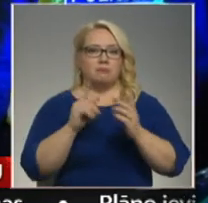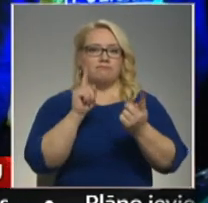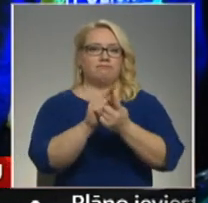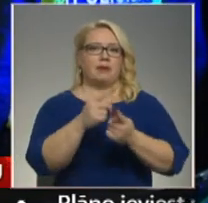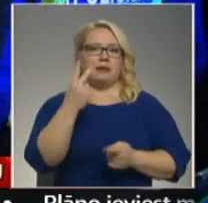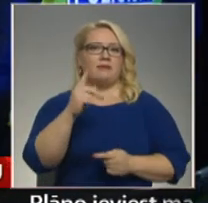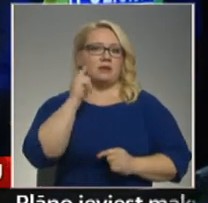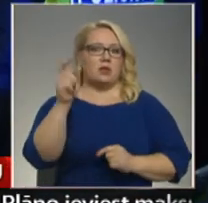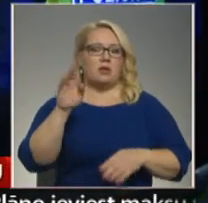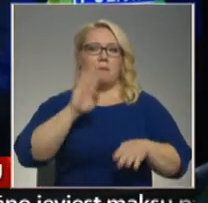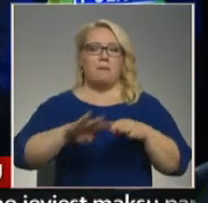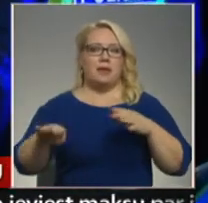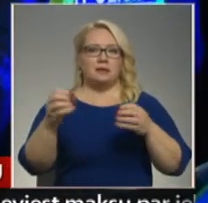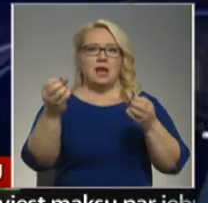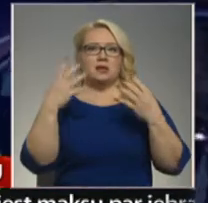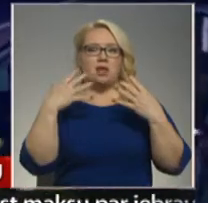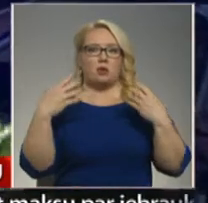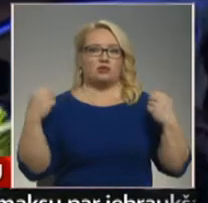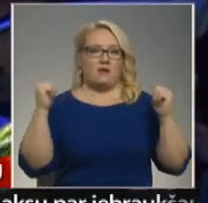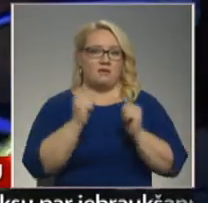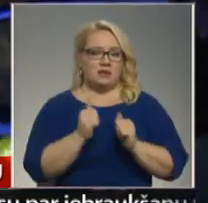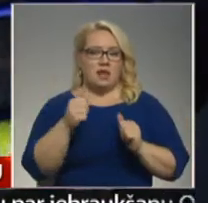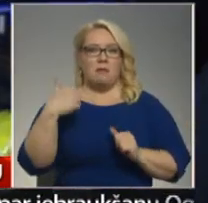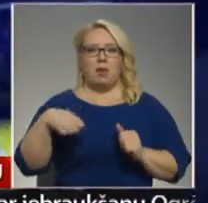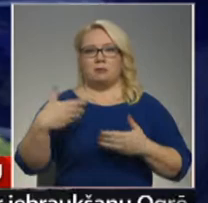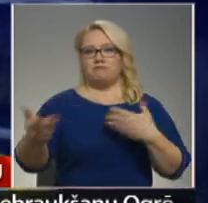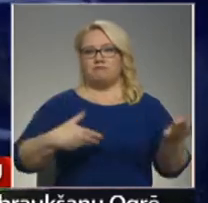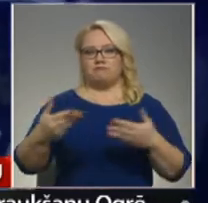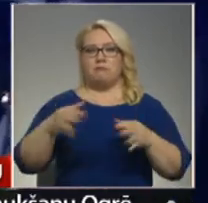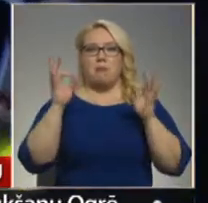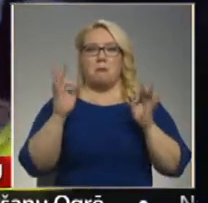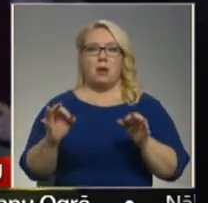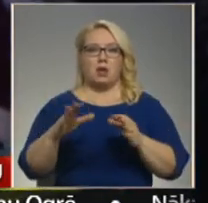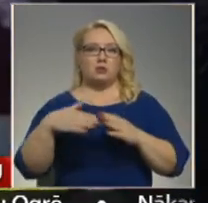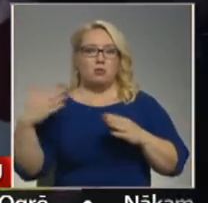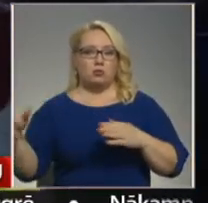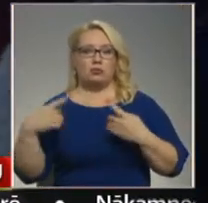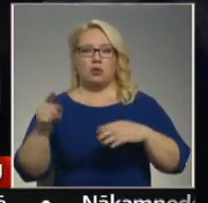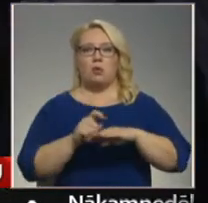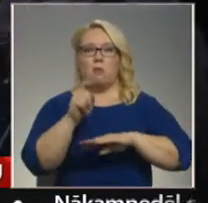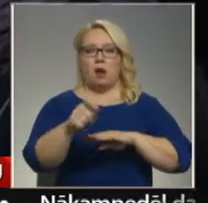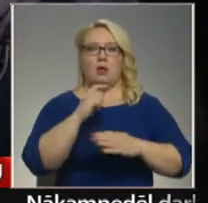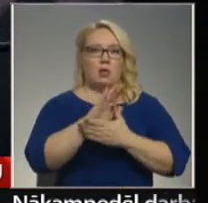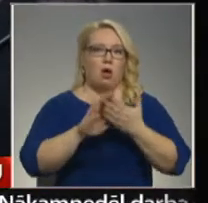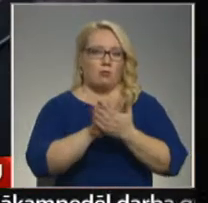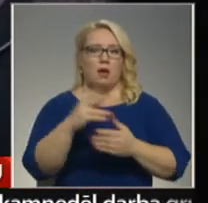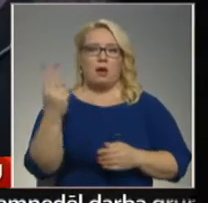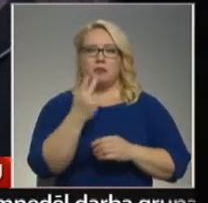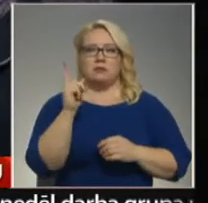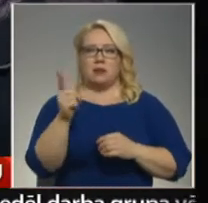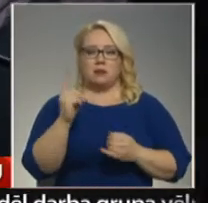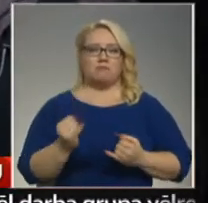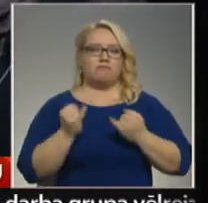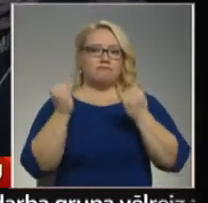sastopam divas jaunietes bez atstarojošām vestēm. Tā kā meitenes iet pa lielceļa pareizo pusi un citu pārkāpumu nav bijis, abas tiek brīdinātas un